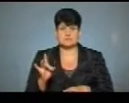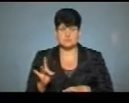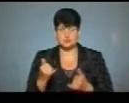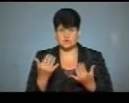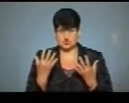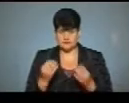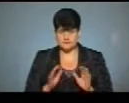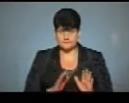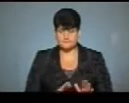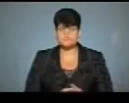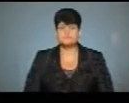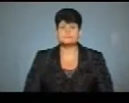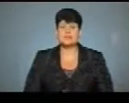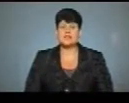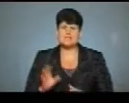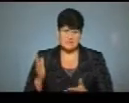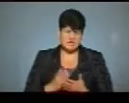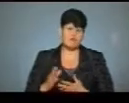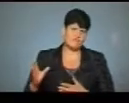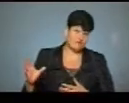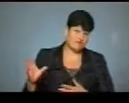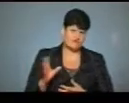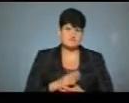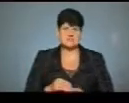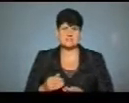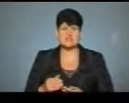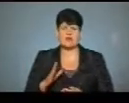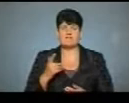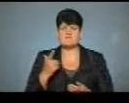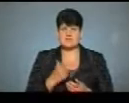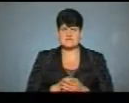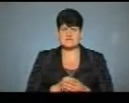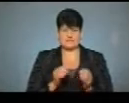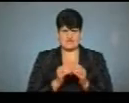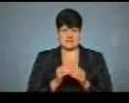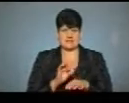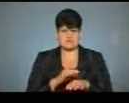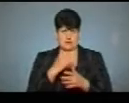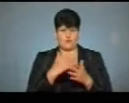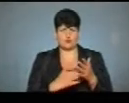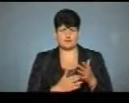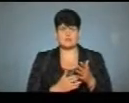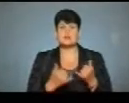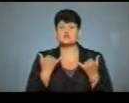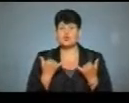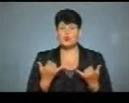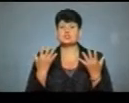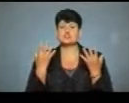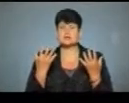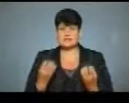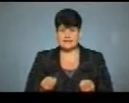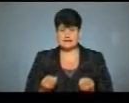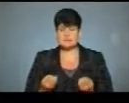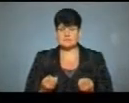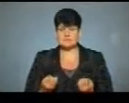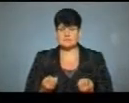день. Скажіть, чи є всі наявні вакцини сьогодні від цих 10 захворювань обов'язково, які гарантує держава? На сьогоднішній